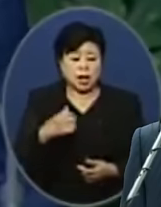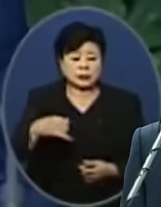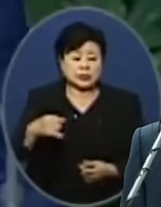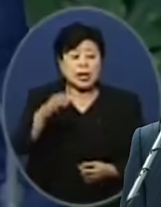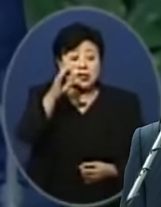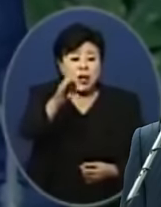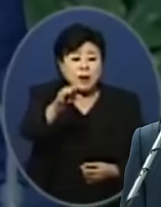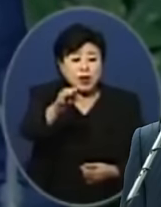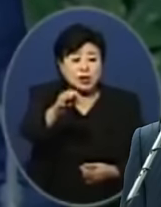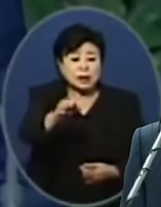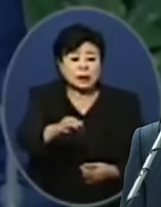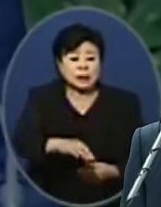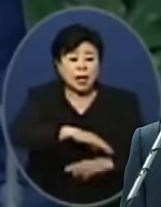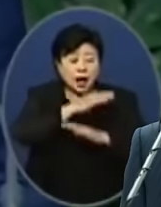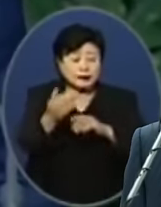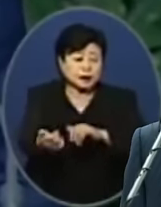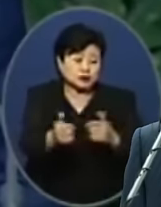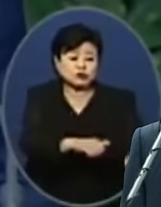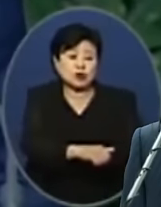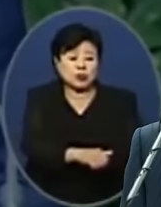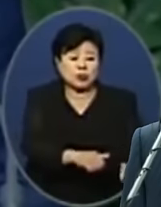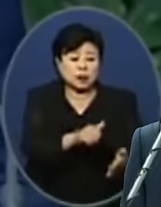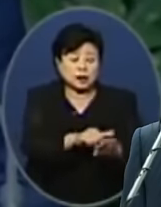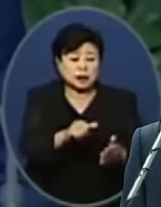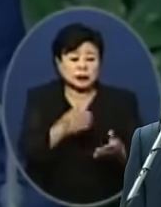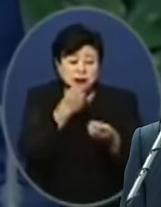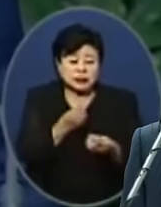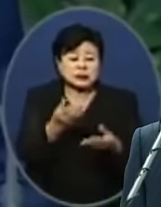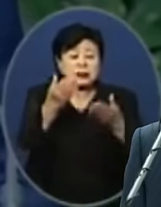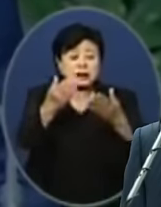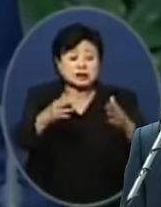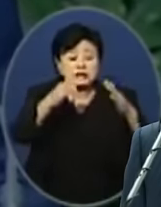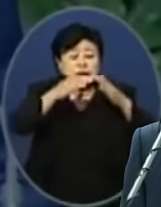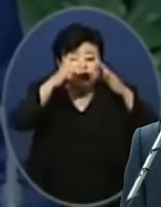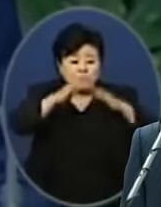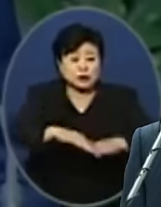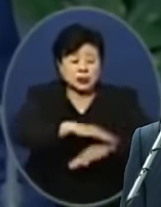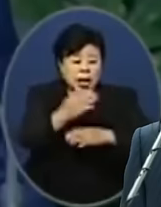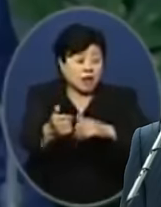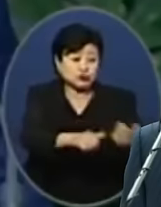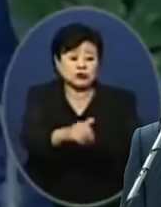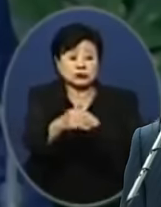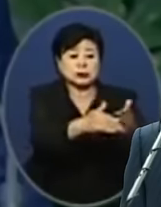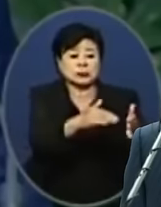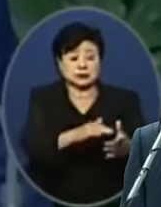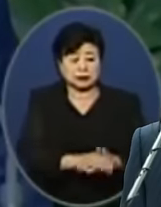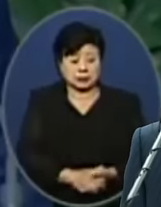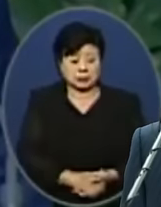딸들이 큰아들 집에서 잔치하다가 집이 무너져서 다 죽고